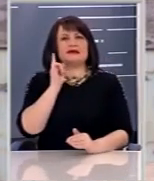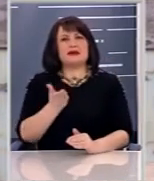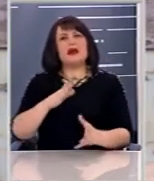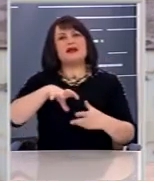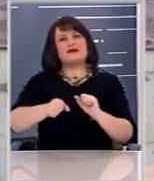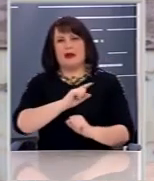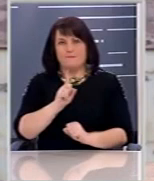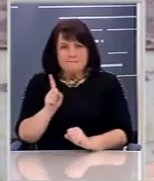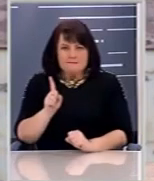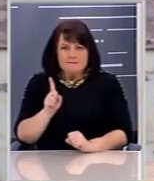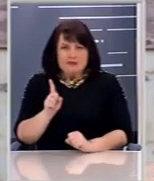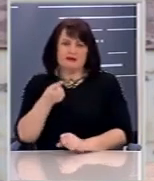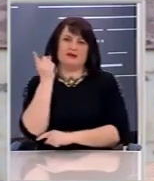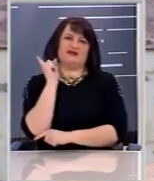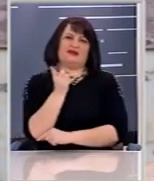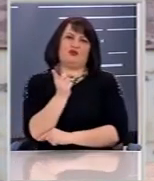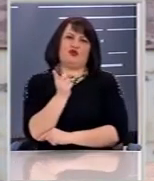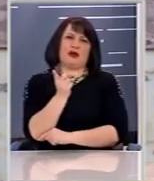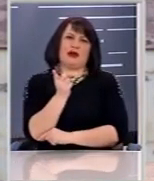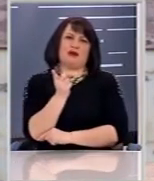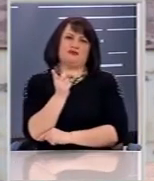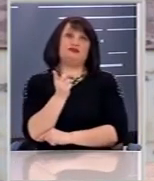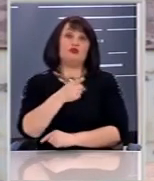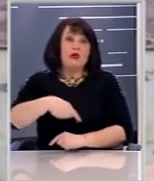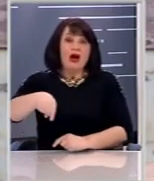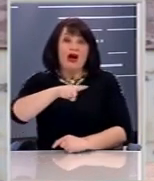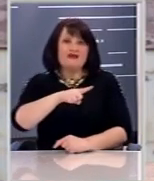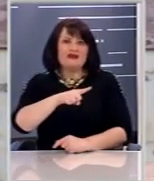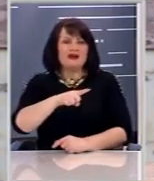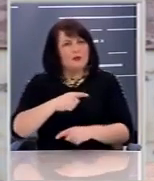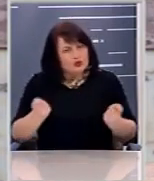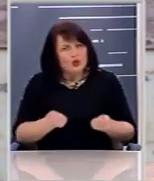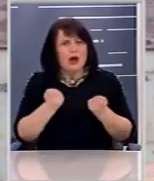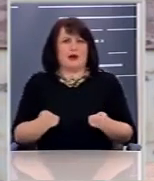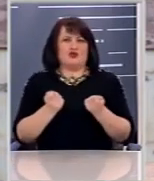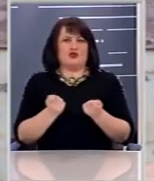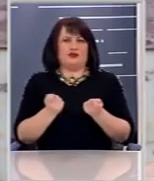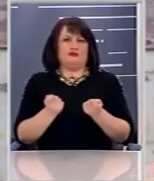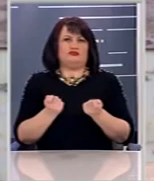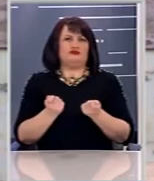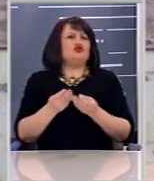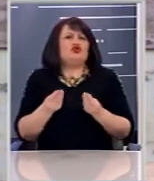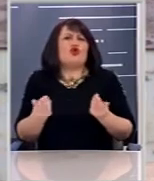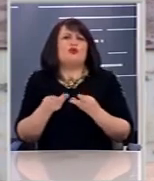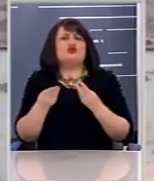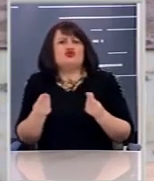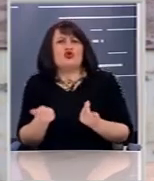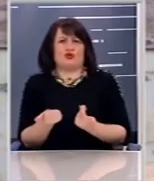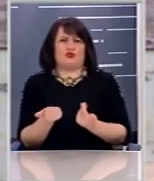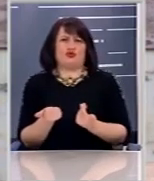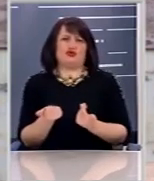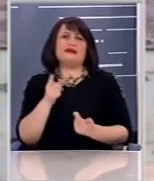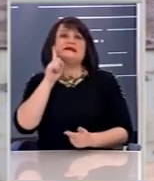βία και τιμωρίας όλων αυτών που ασκούν βία με οποιοδήποτε μέσο σε βάρος